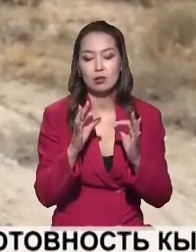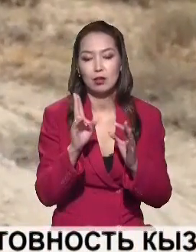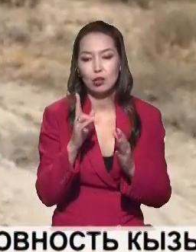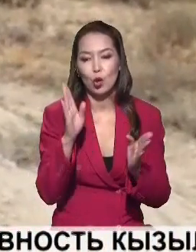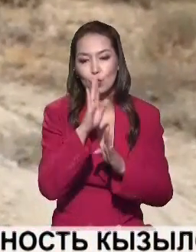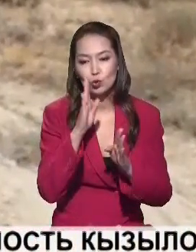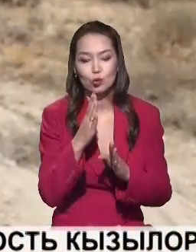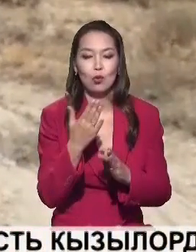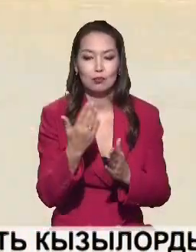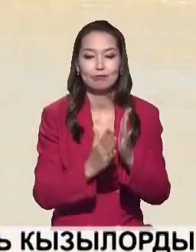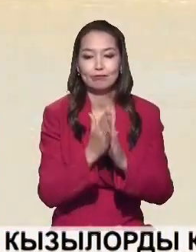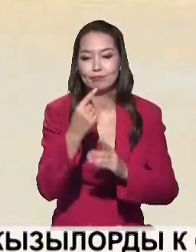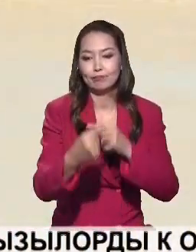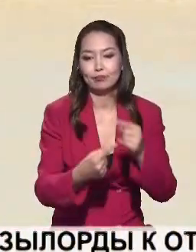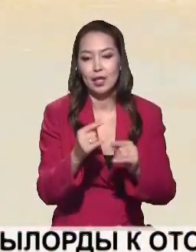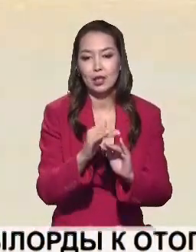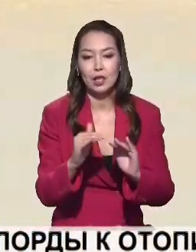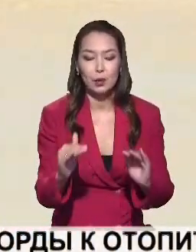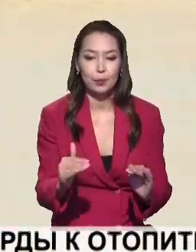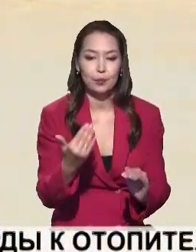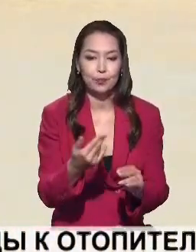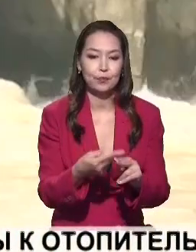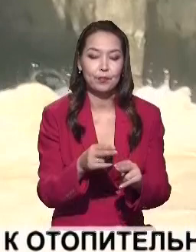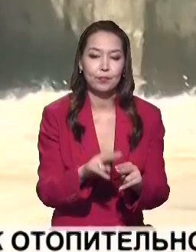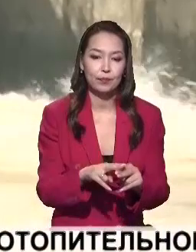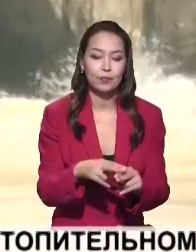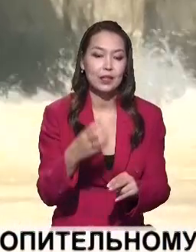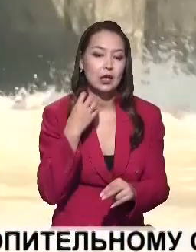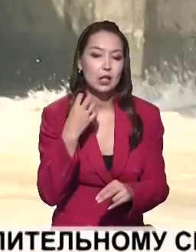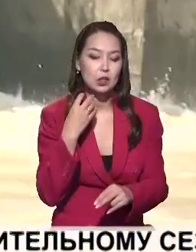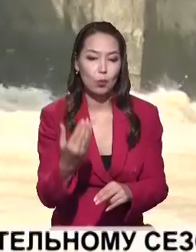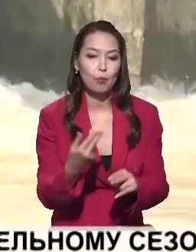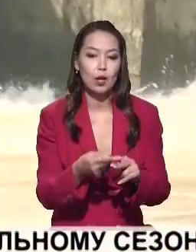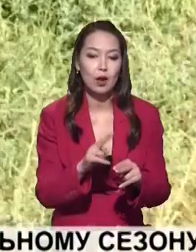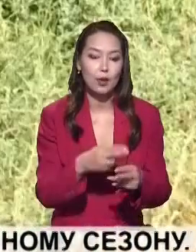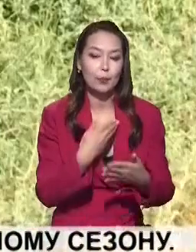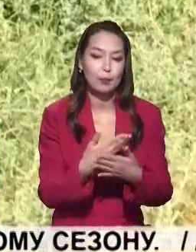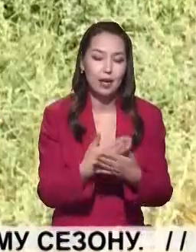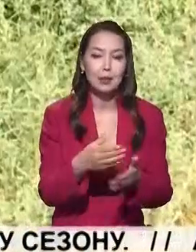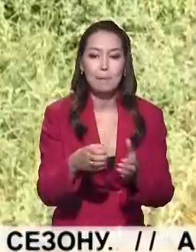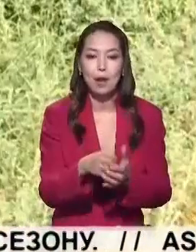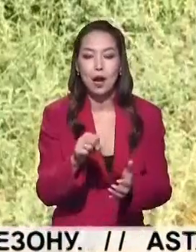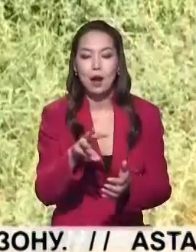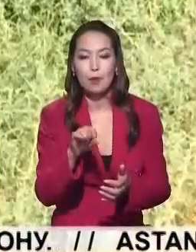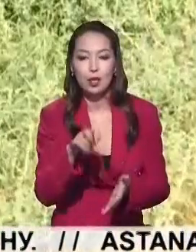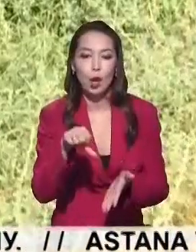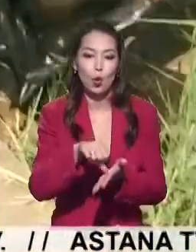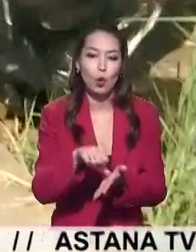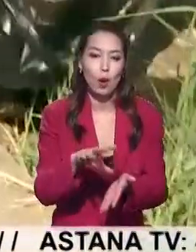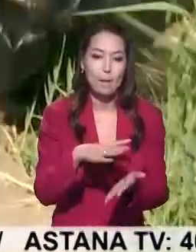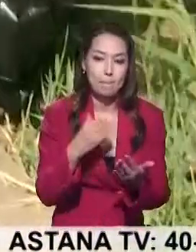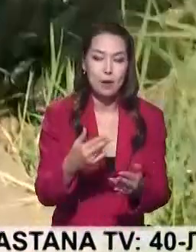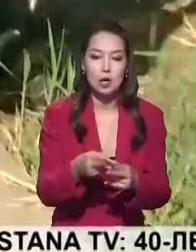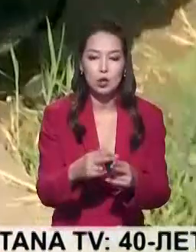главное – подрастающих детей. Еще один водоем, очищенный в Кызыларде, волонтеры, активисты, члены партии «Аманат» приняли участие в уборке